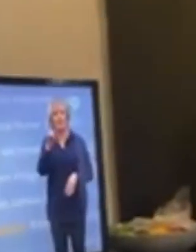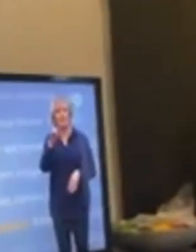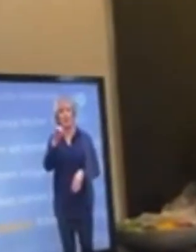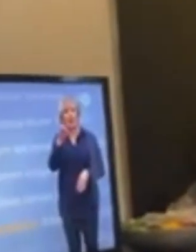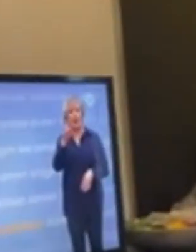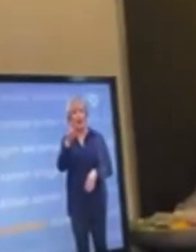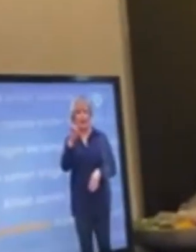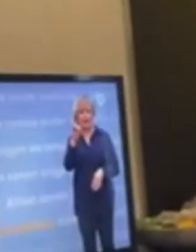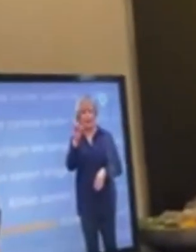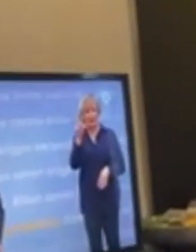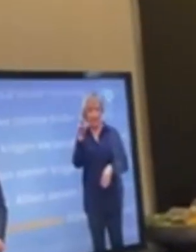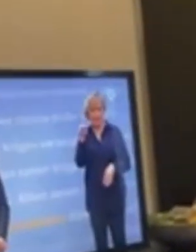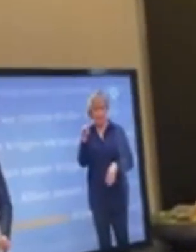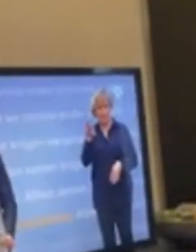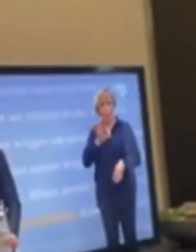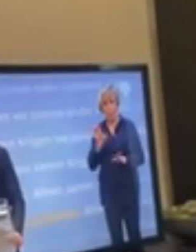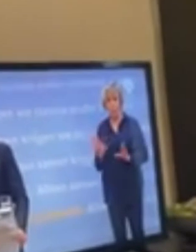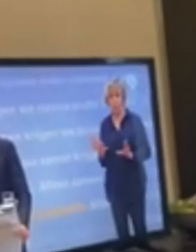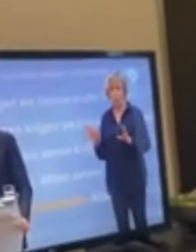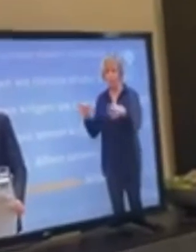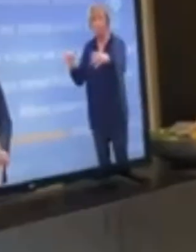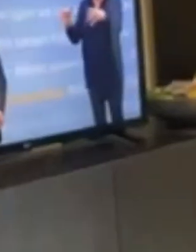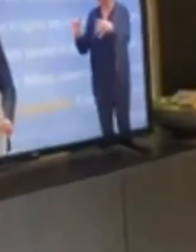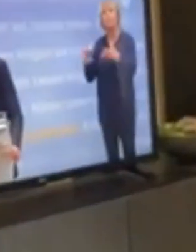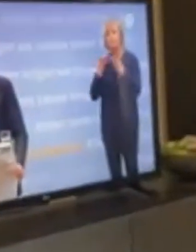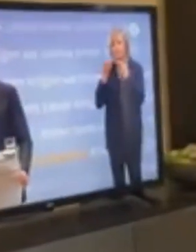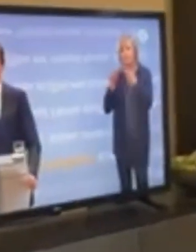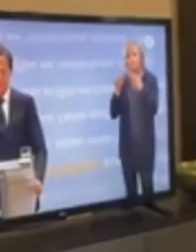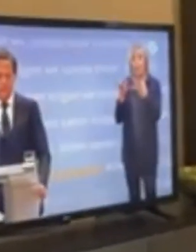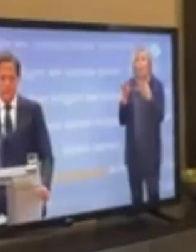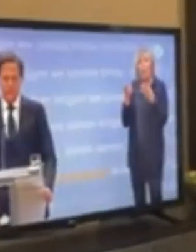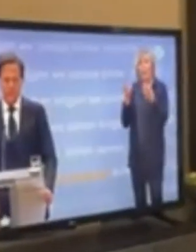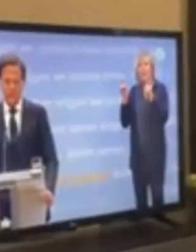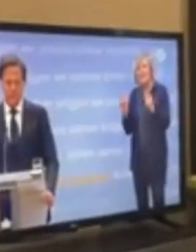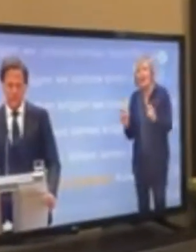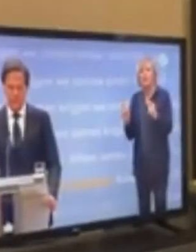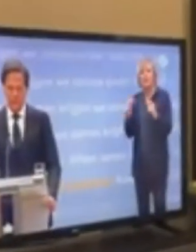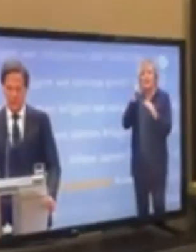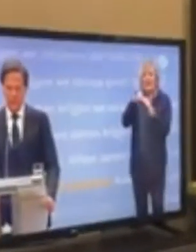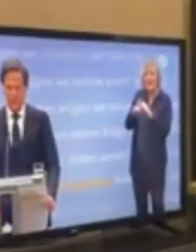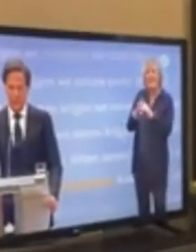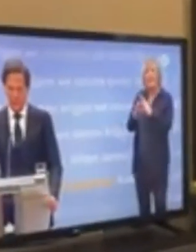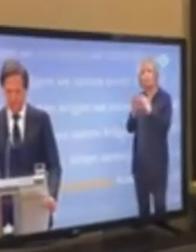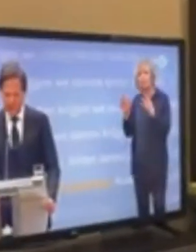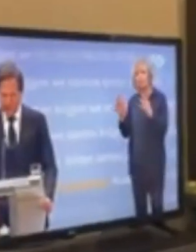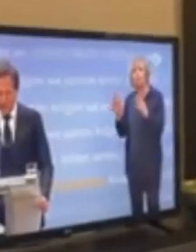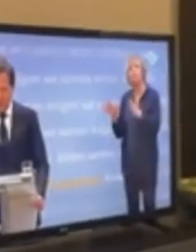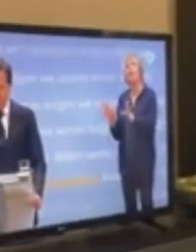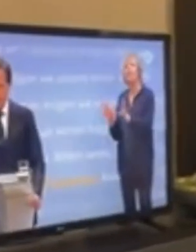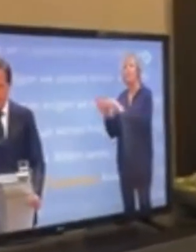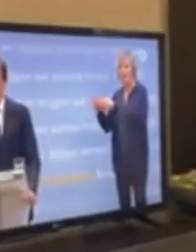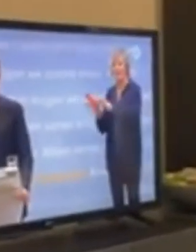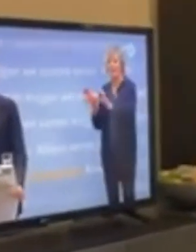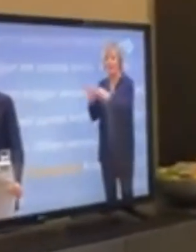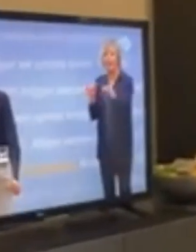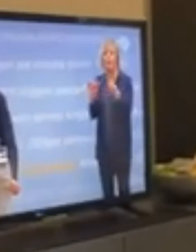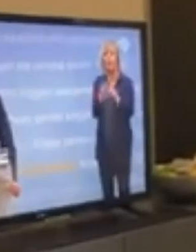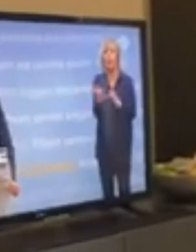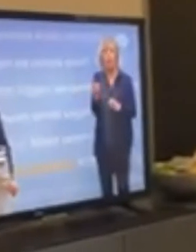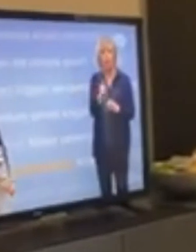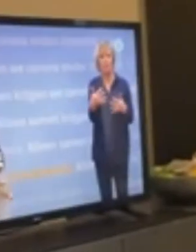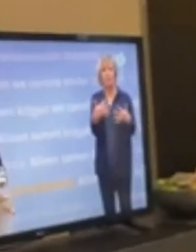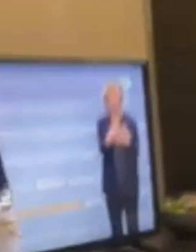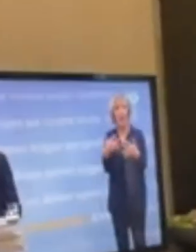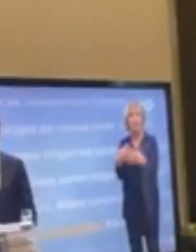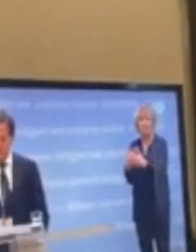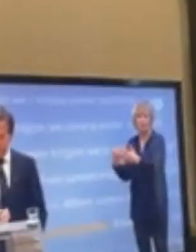ook zal laten zien wat de inzichten zijn en de cijfers. Dus ik vermoed ook dat fracties er nog over vergaderen.